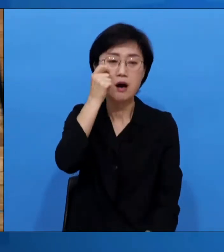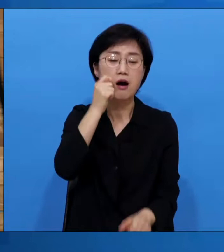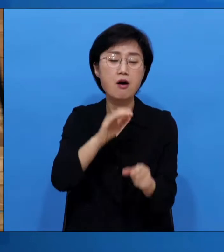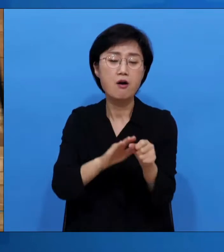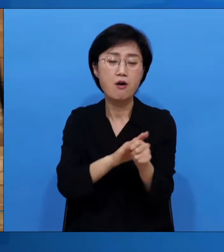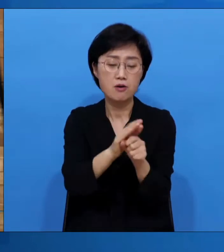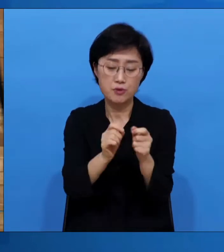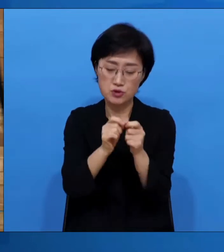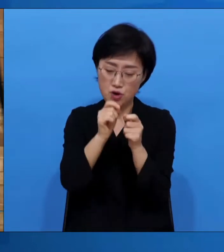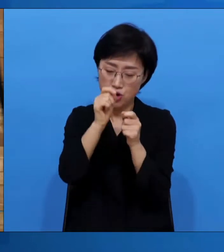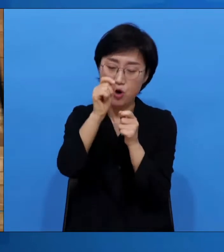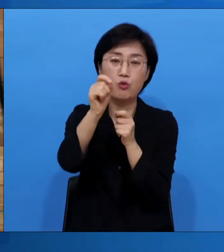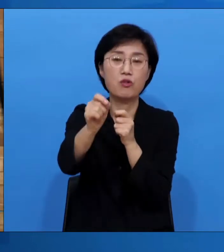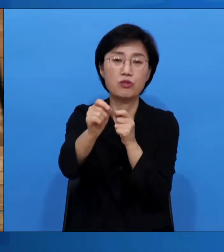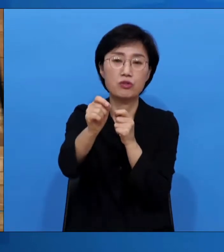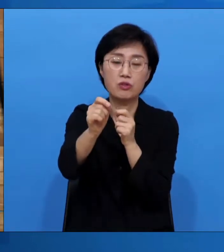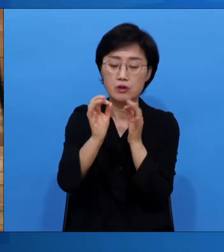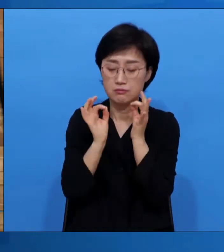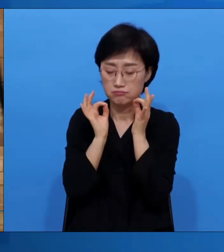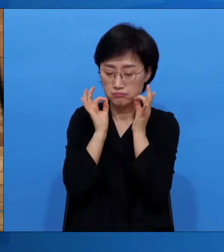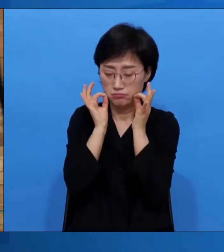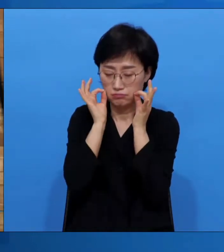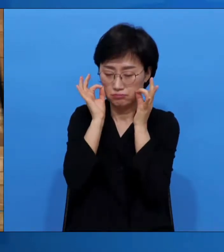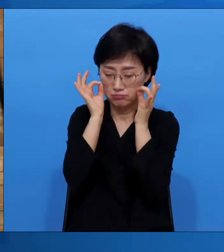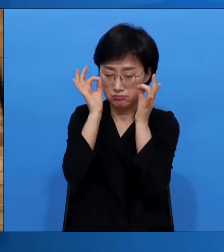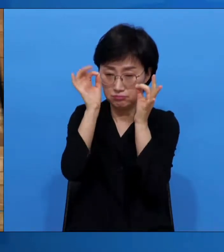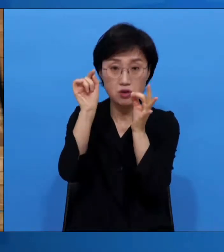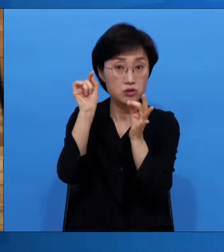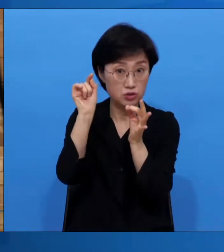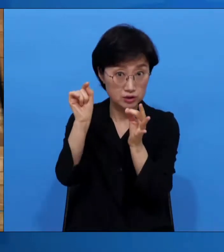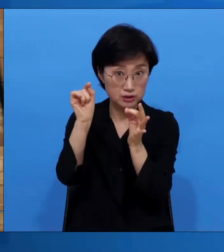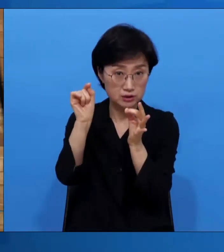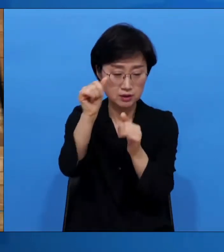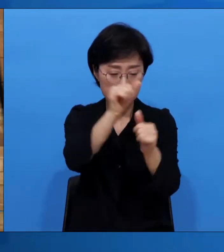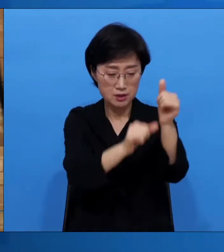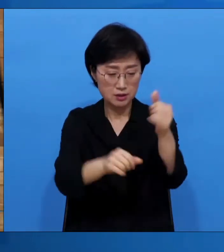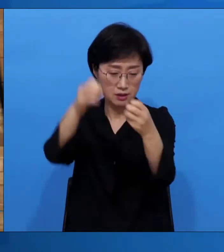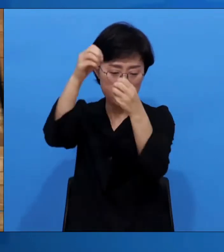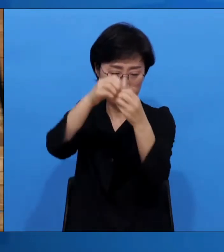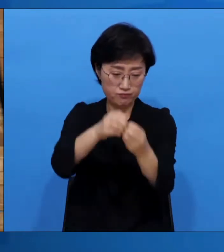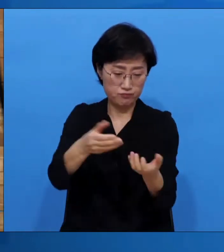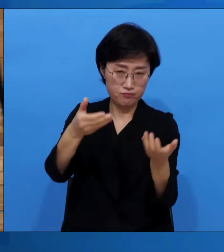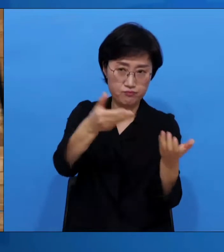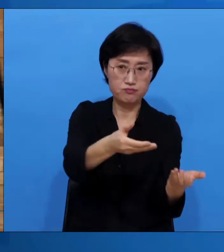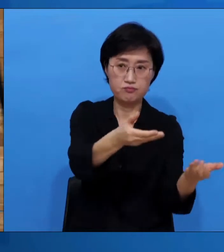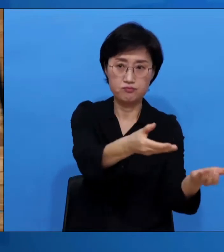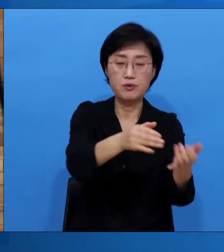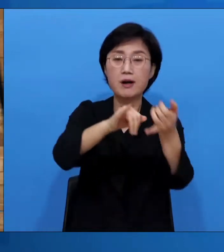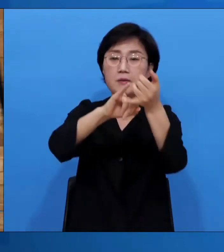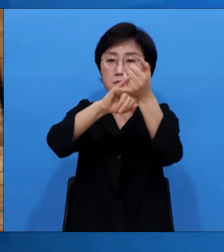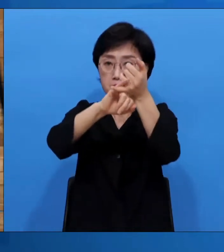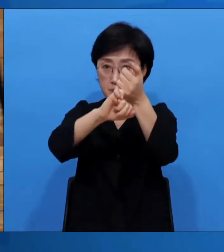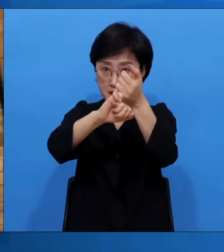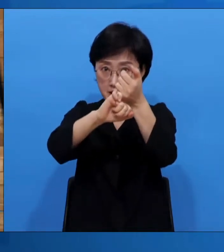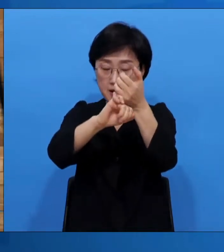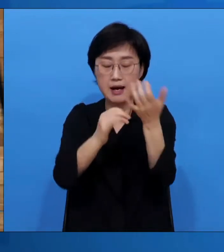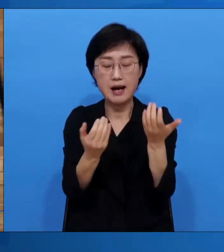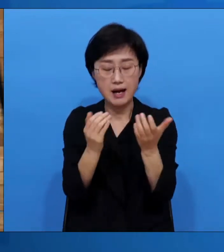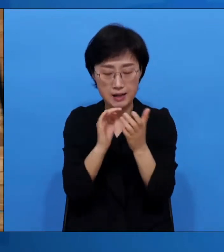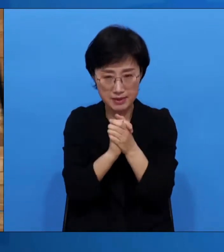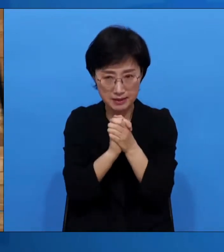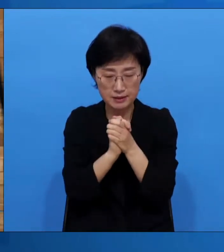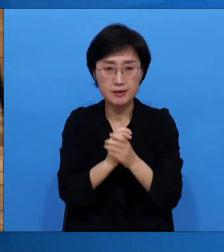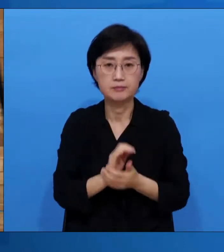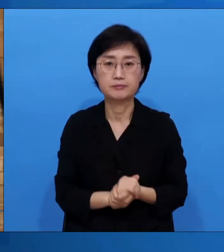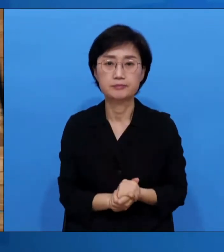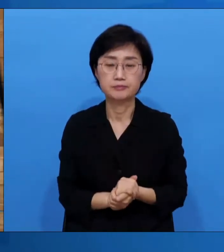영원하고 그의 성실하심이 대대에 이르리로다. For the Lord is good and his love endures forever. His faithfulness continues through all